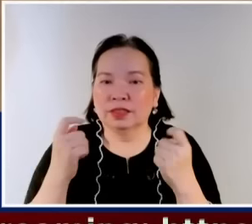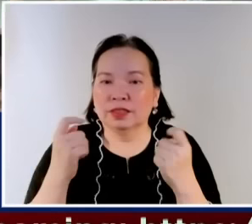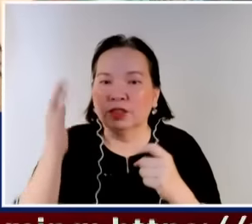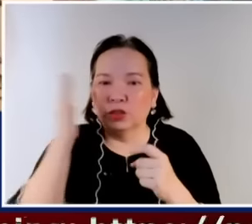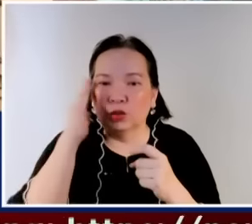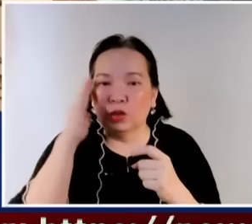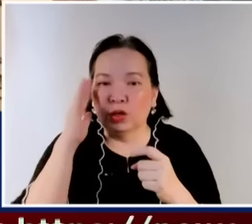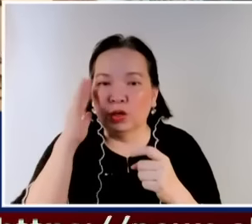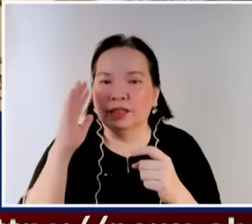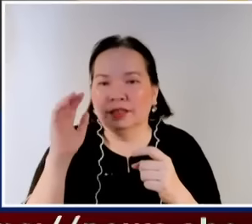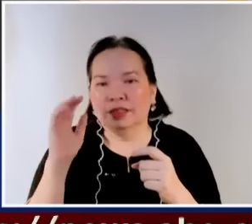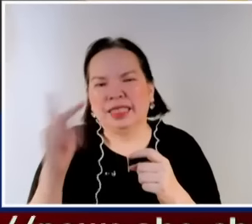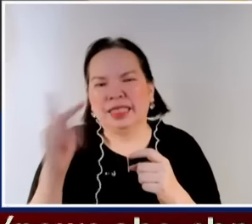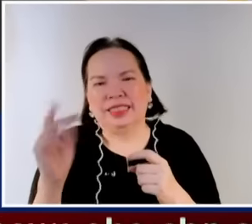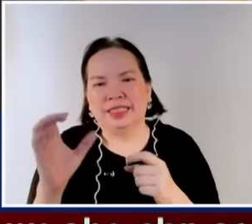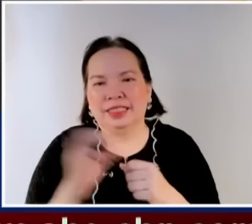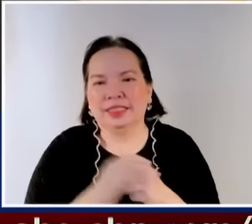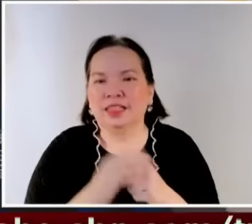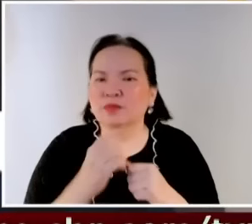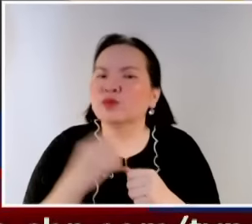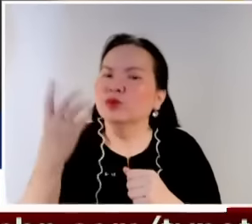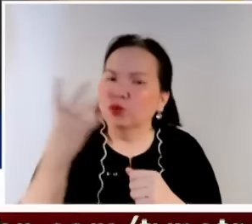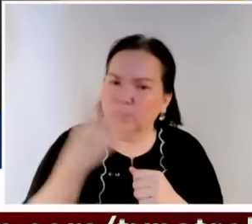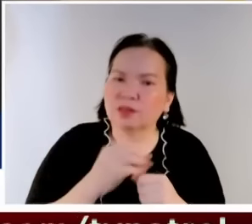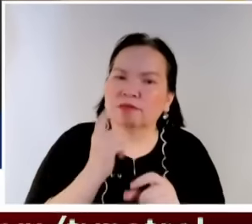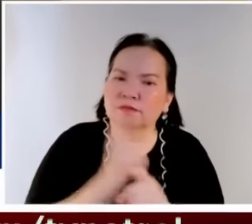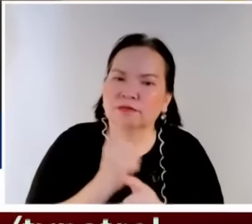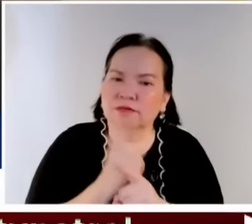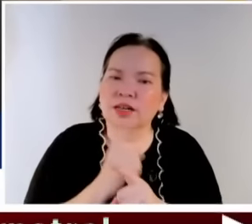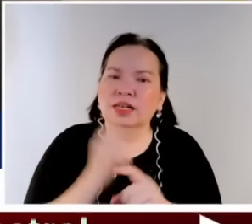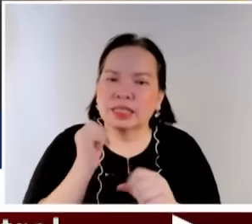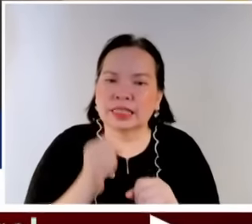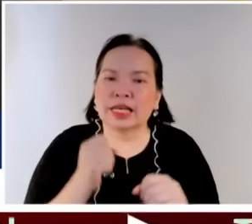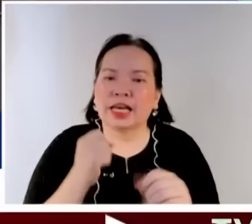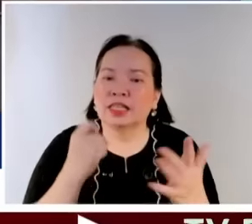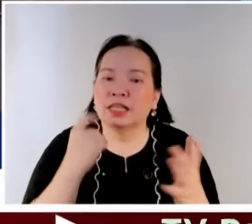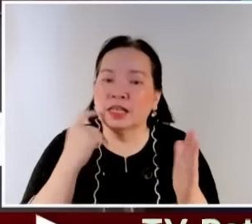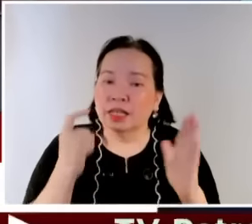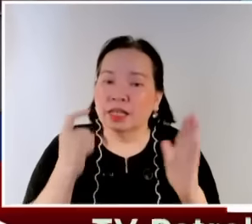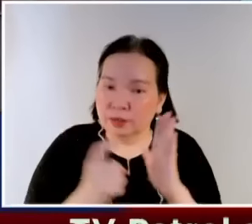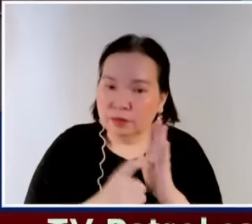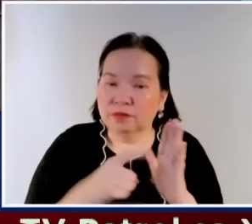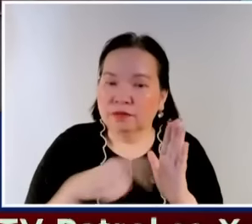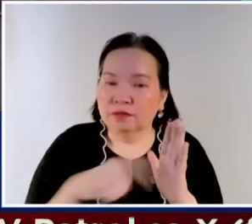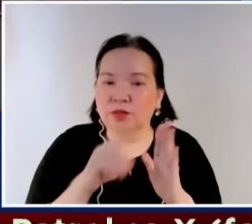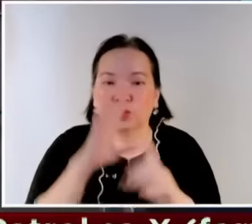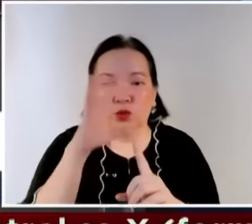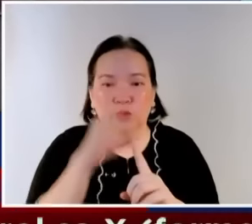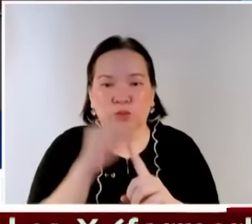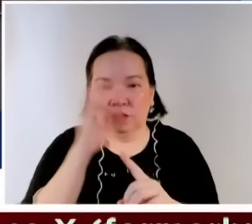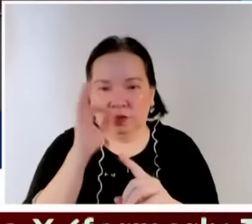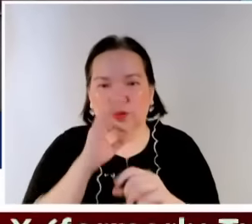naming mga programa, no? Na sa tingin ko ay talagang ma-highlight yung ating kultura. The Filipino